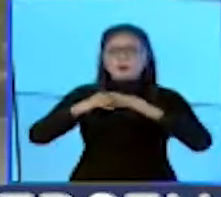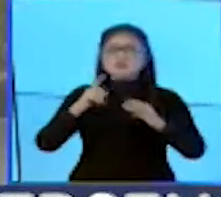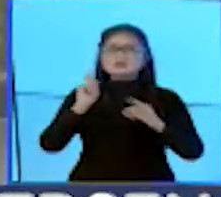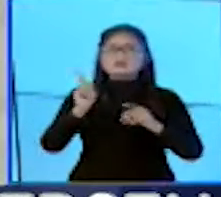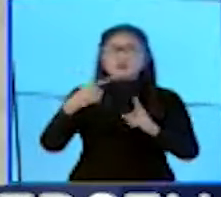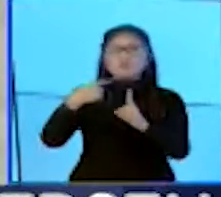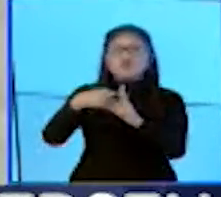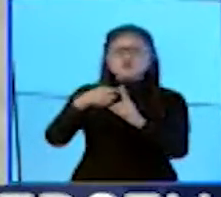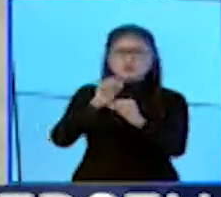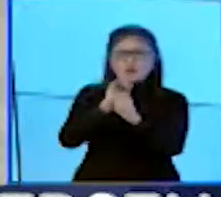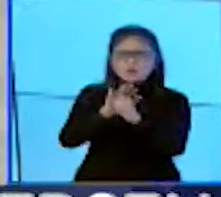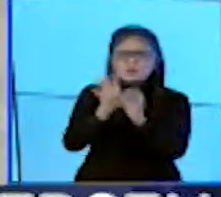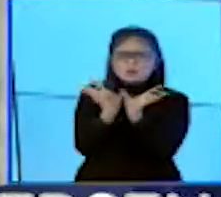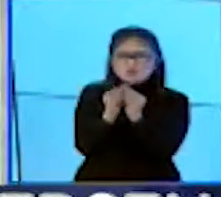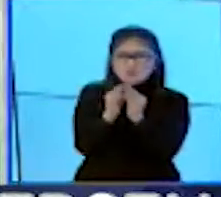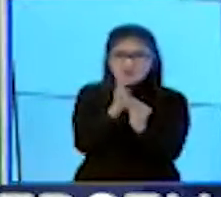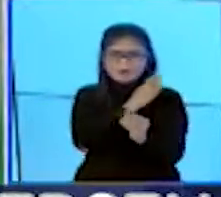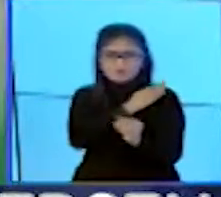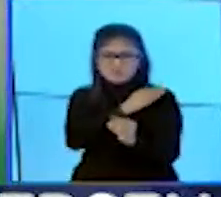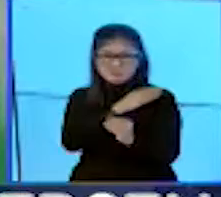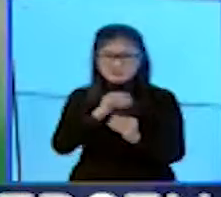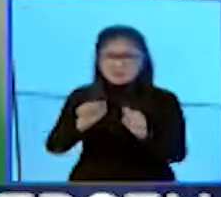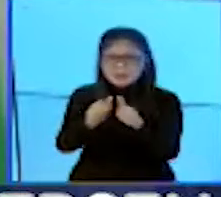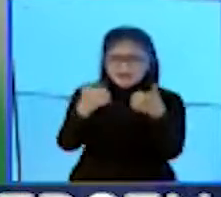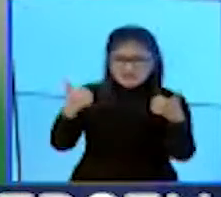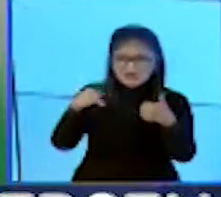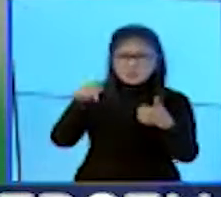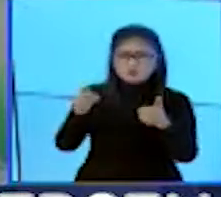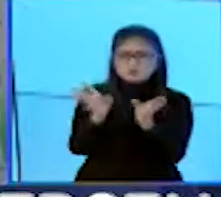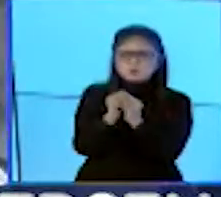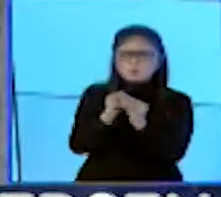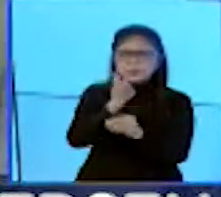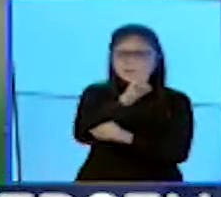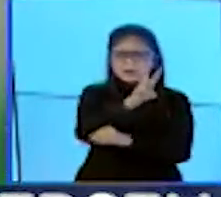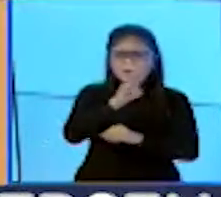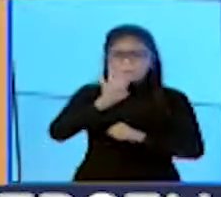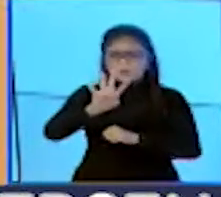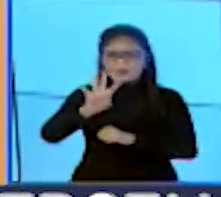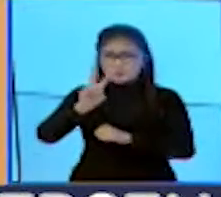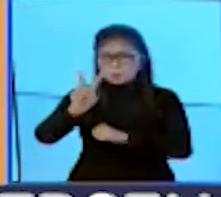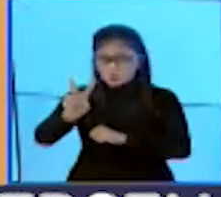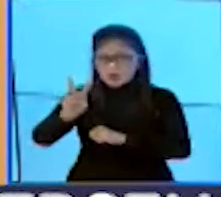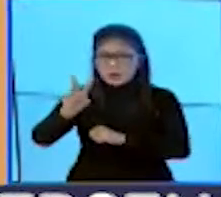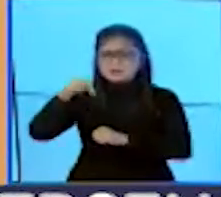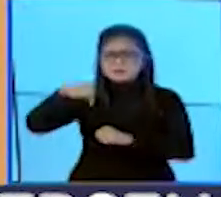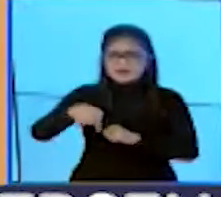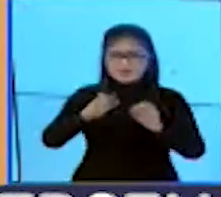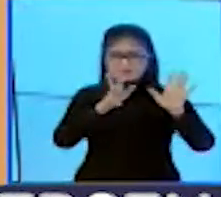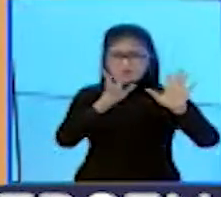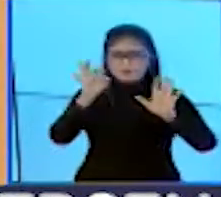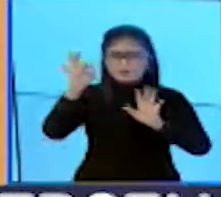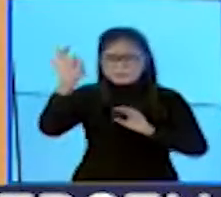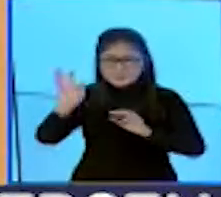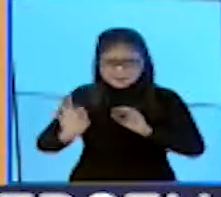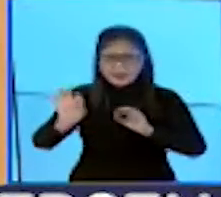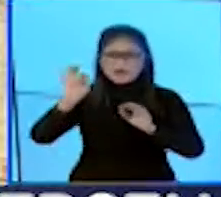positif COVID-19 di Kabupaten Tangerang, dari 320 tempat tidur ruang perawatan bagi pasien corona, 90%-nya sudah